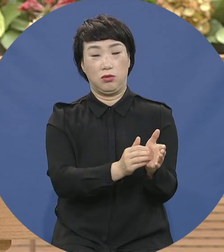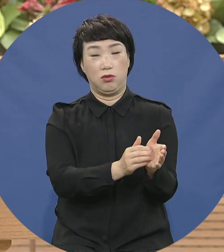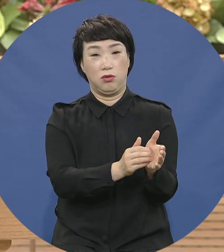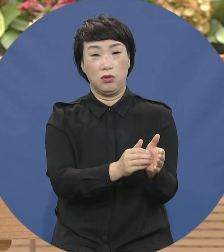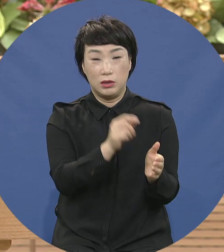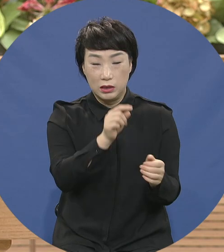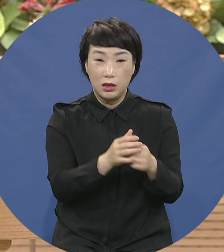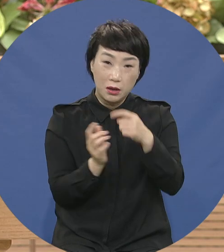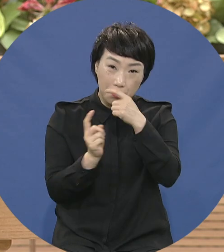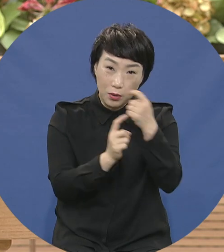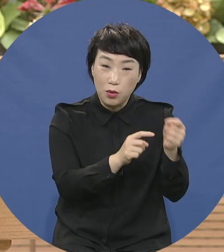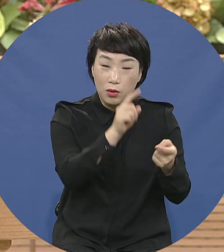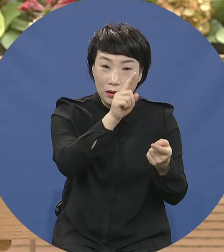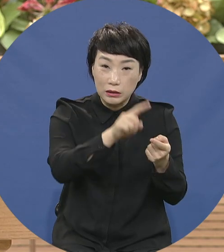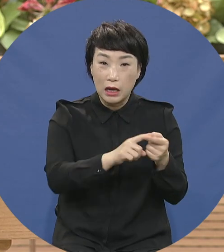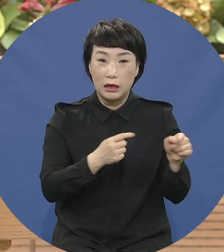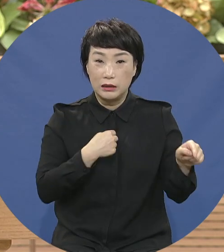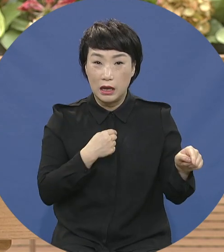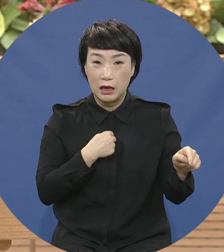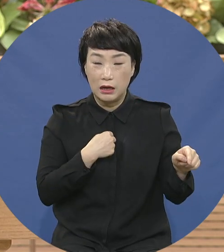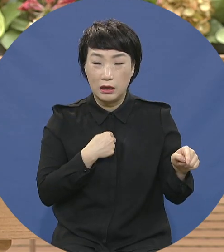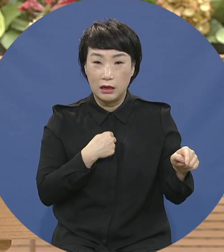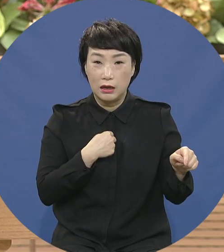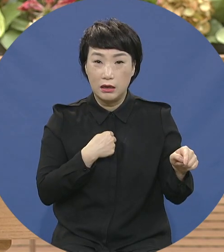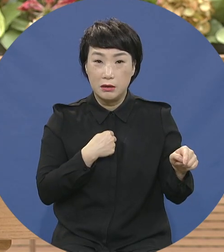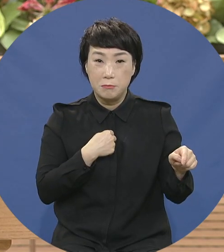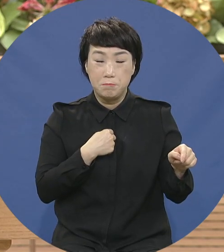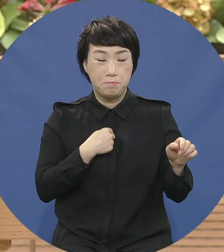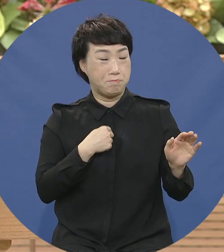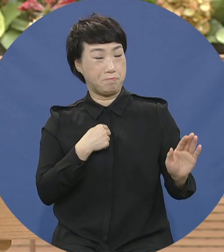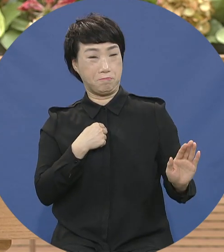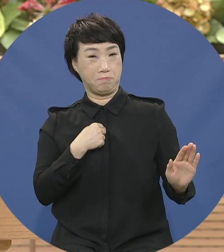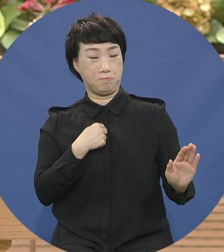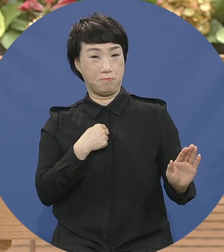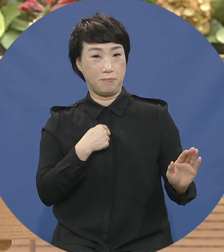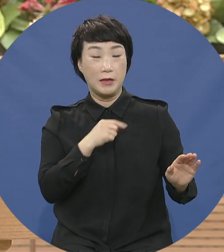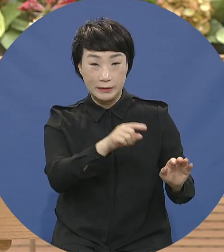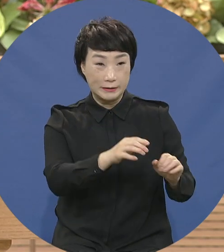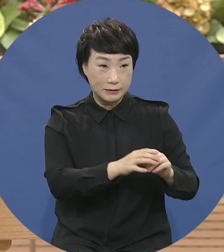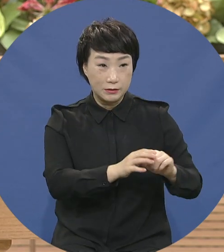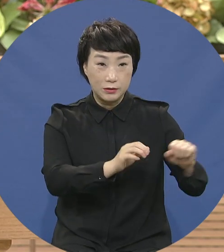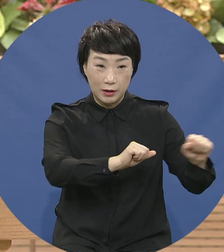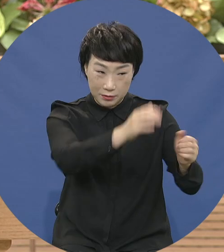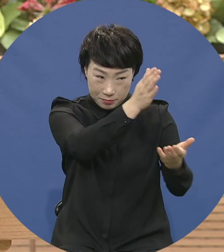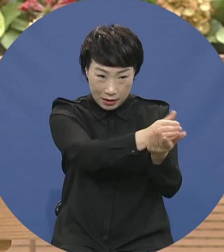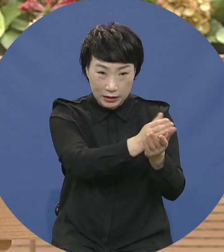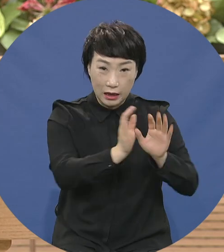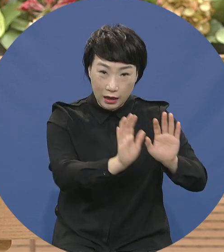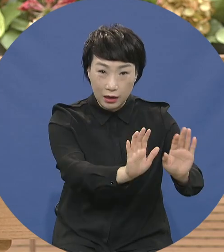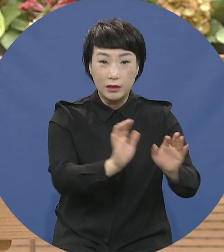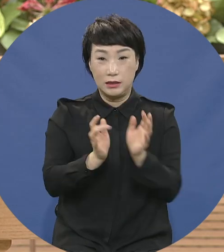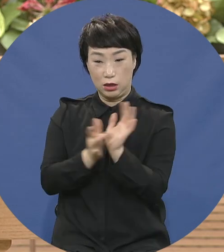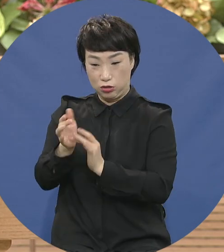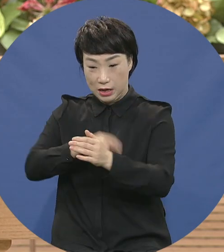그 미혹에 대해서 절대로 역사하지 못하도록 예수 안에 속하고 말씀